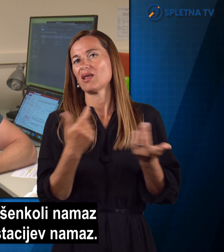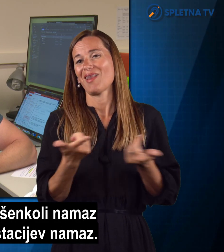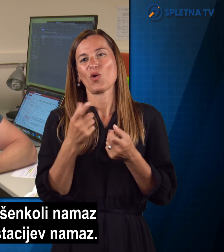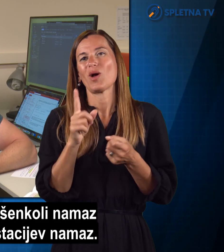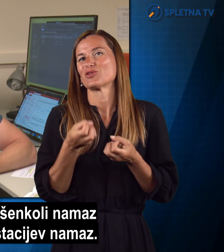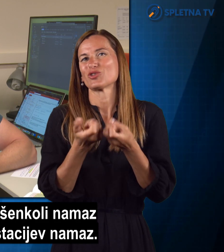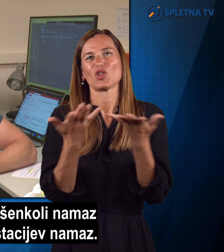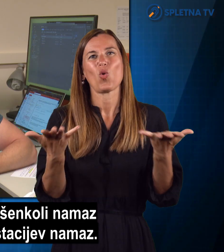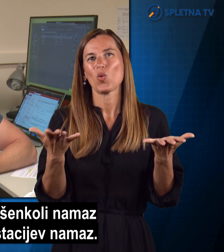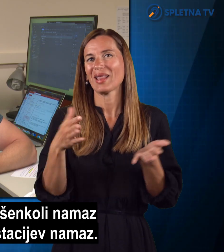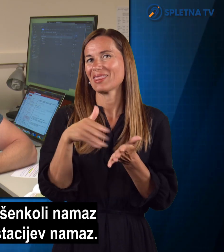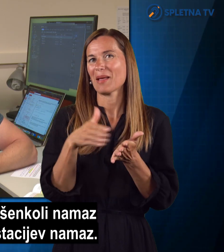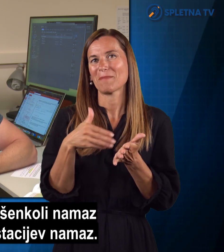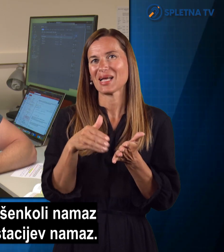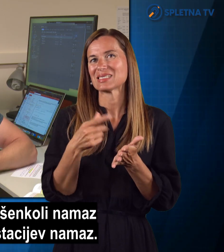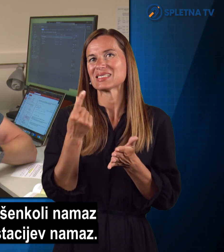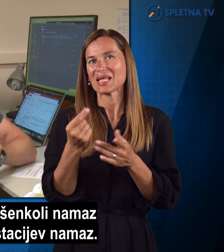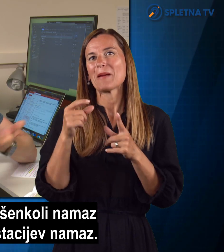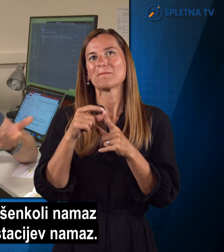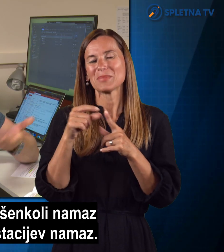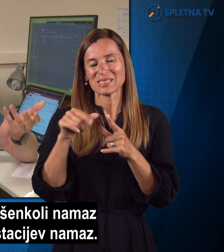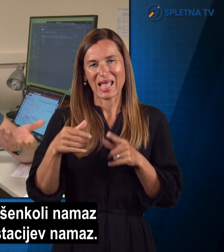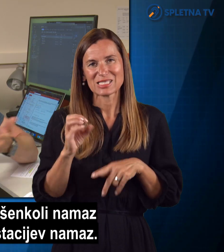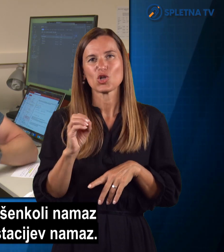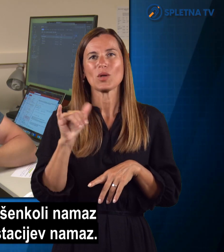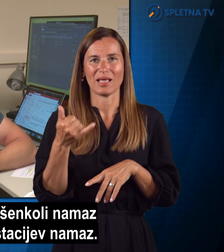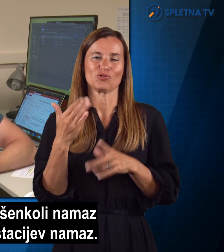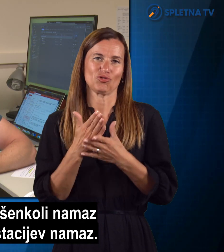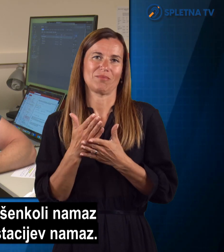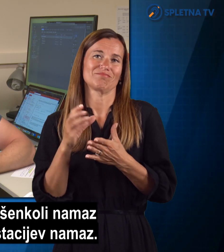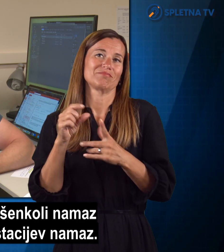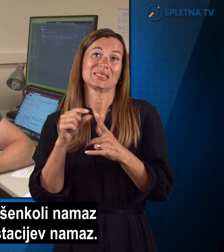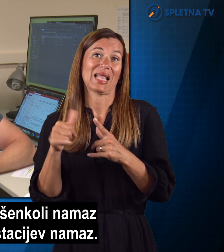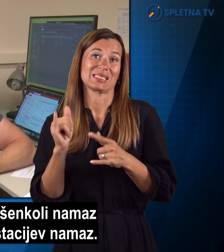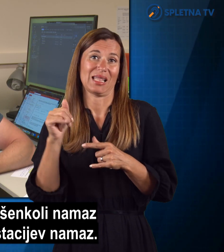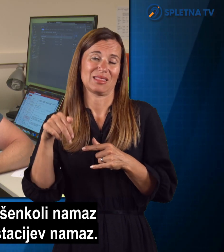lahko kakršenkoli namaz s pistacijev namaz.